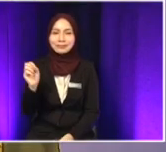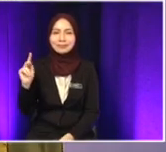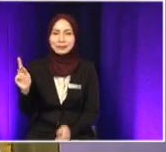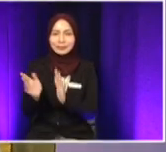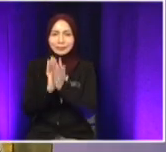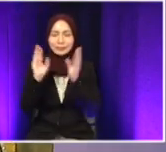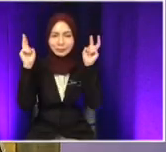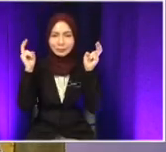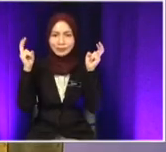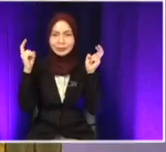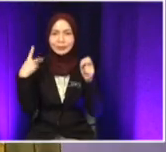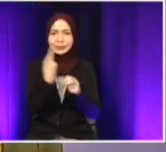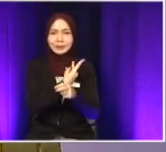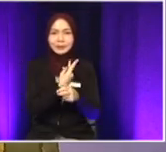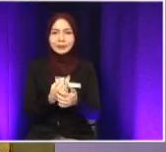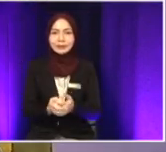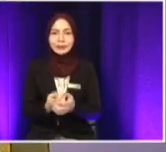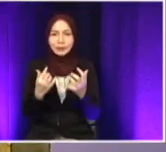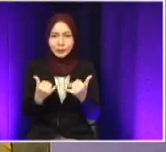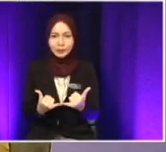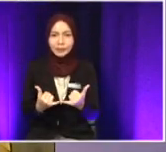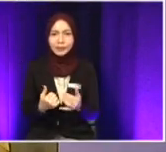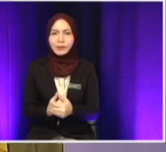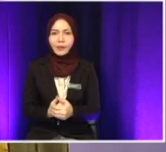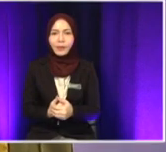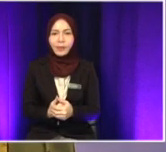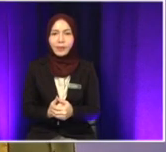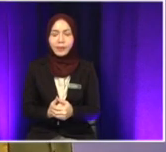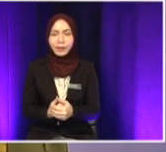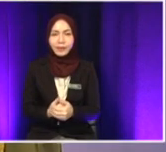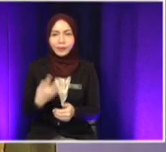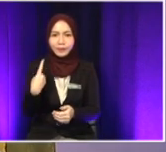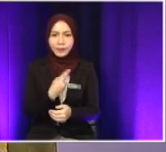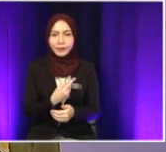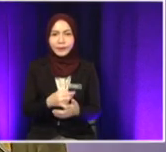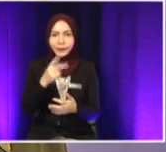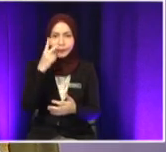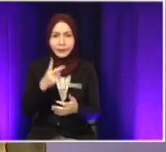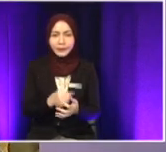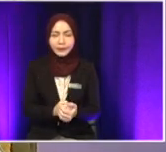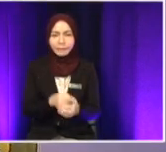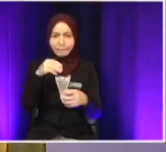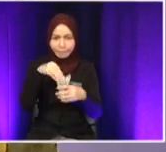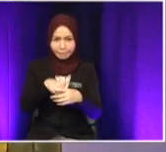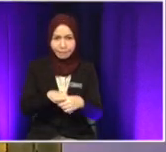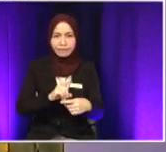adab dan etika hiburan daripada tajuk hiburan tadi kita tengok pula dalam islam apabila